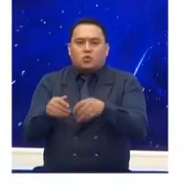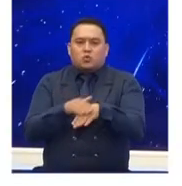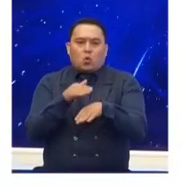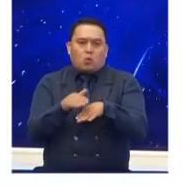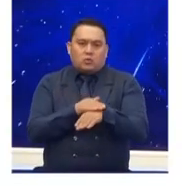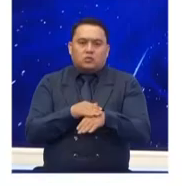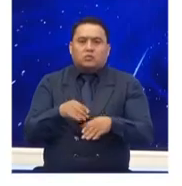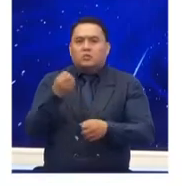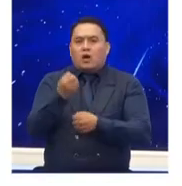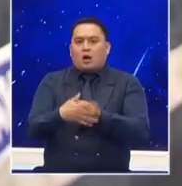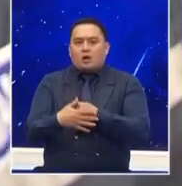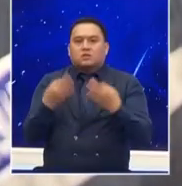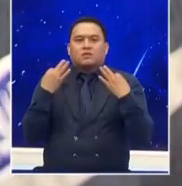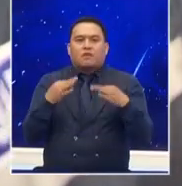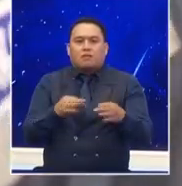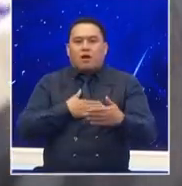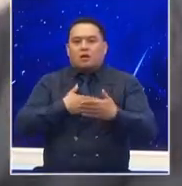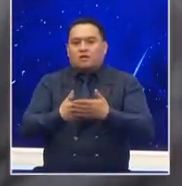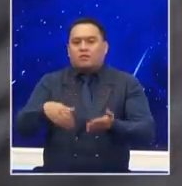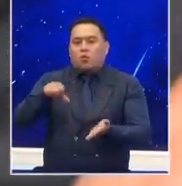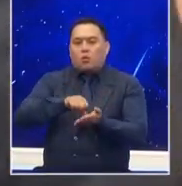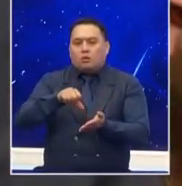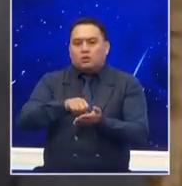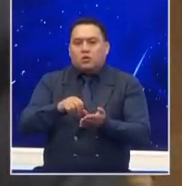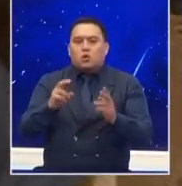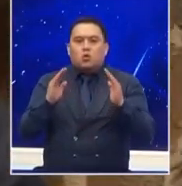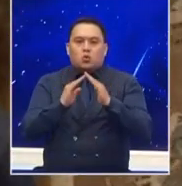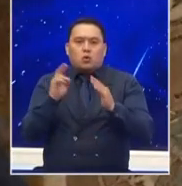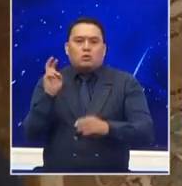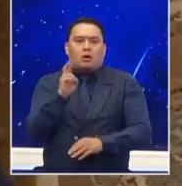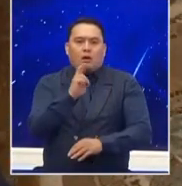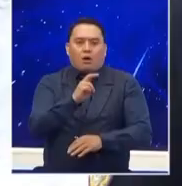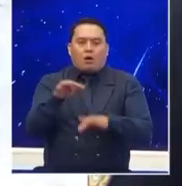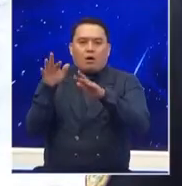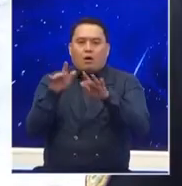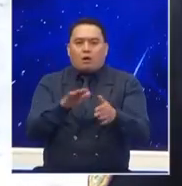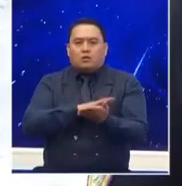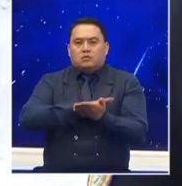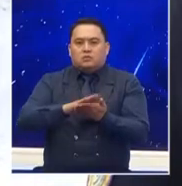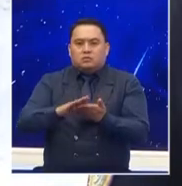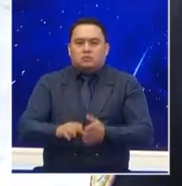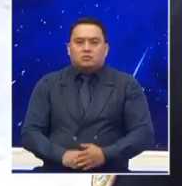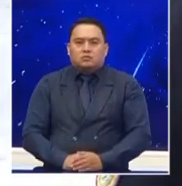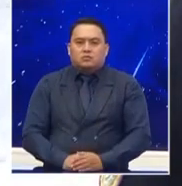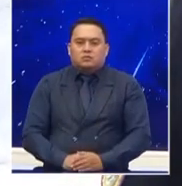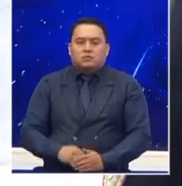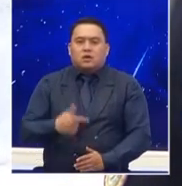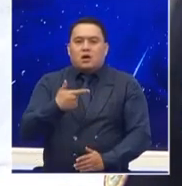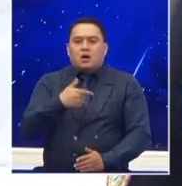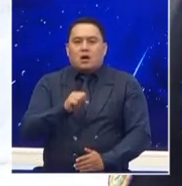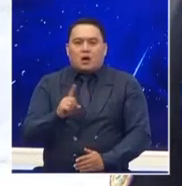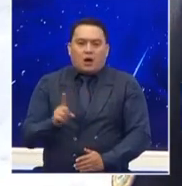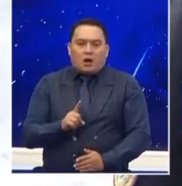іске облыс орталығының еріктілері де атсалысты. Олар үй аулаларын қардан тазартты. Иісті улы газдан